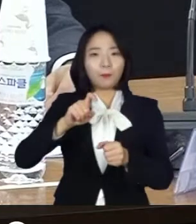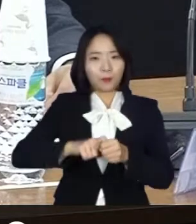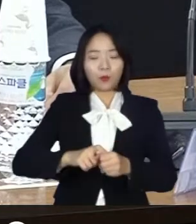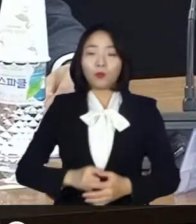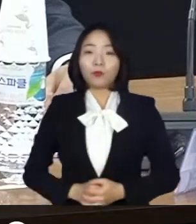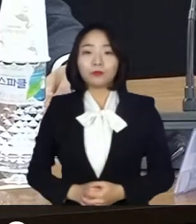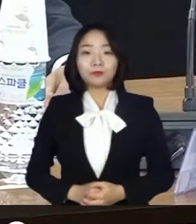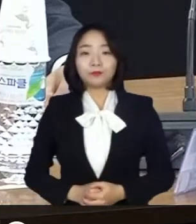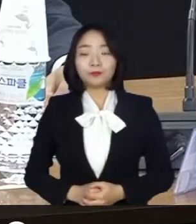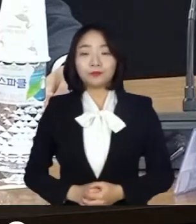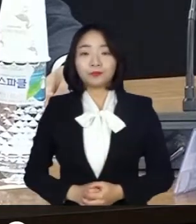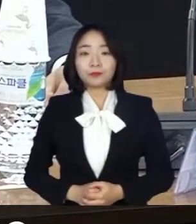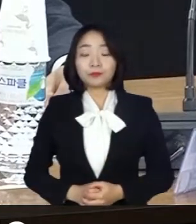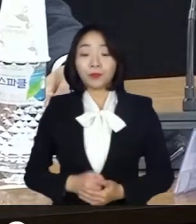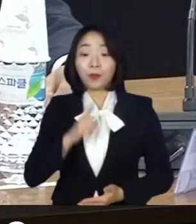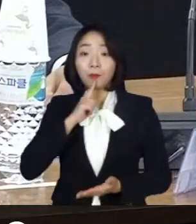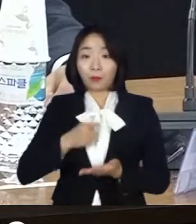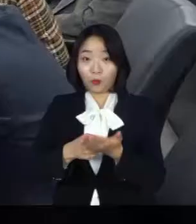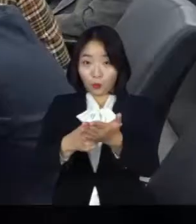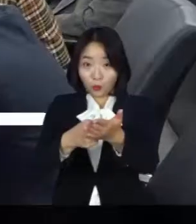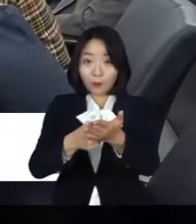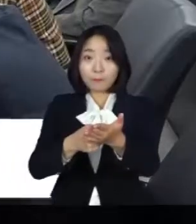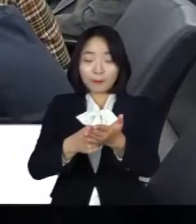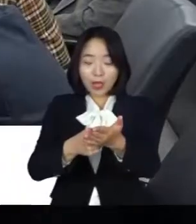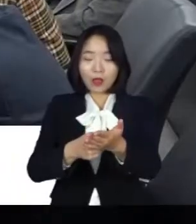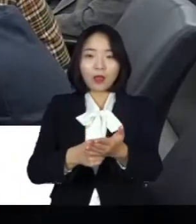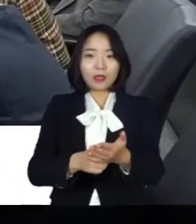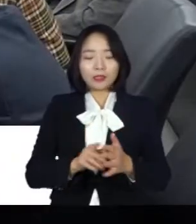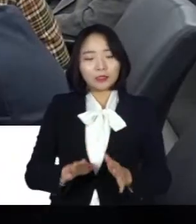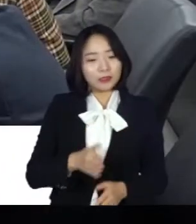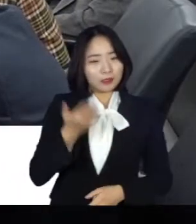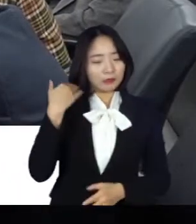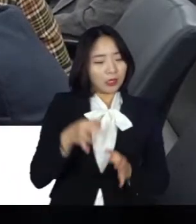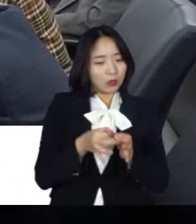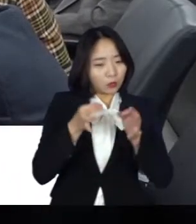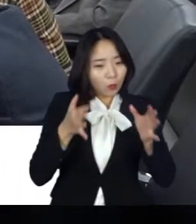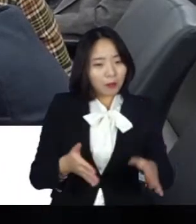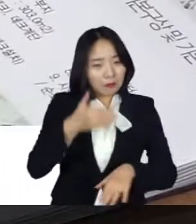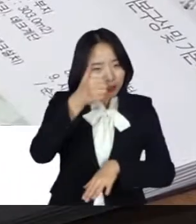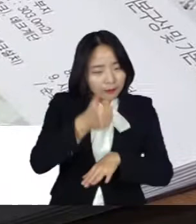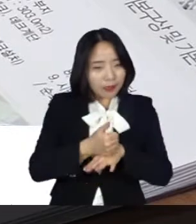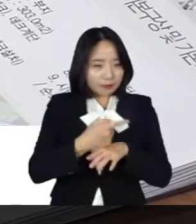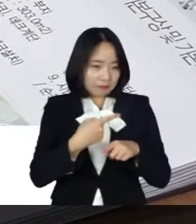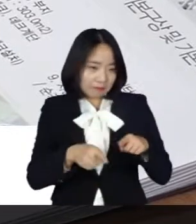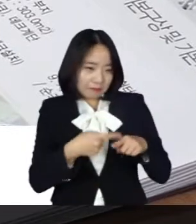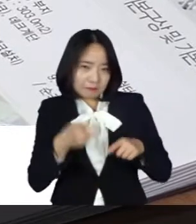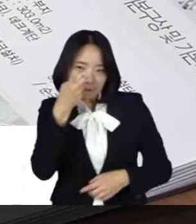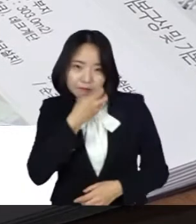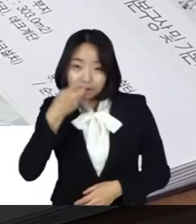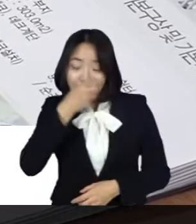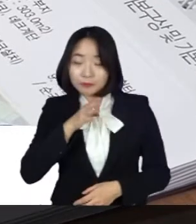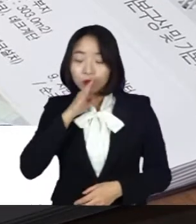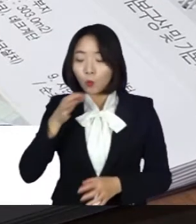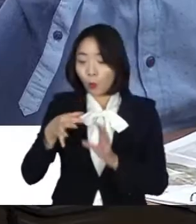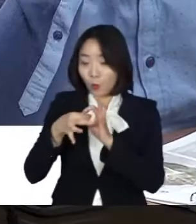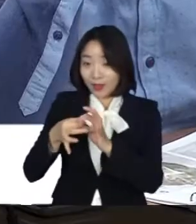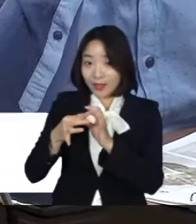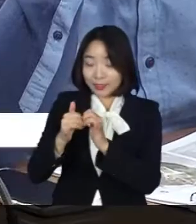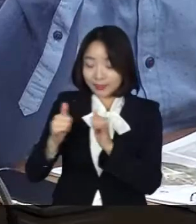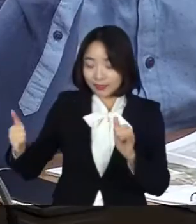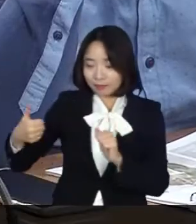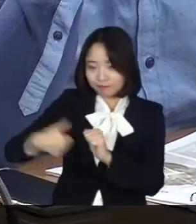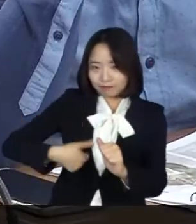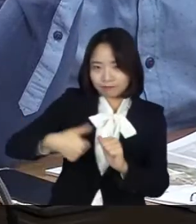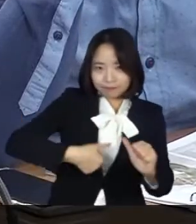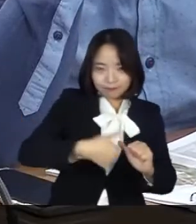구체적인 계획안 수립을 위해 마련됐는데요. 이번 보고회를 통해 그동안 용역 진행 사항을 최종 점검하고